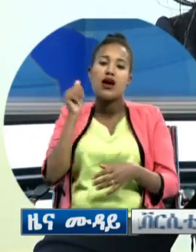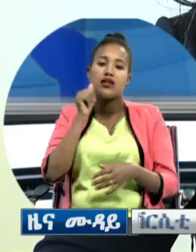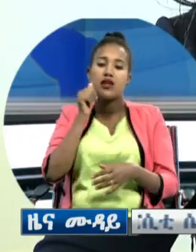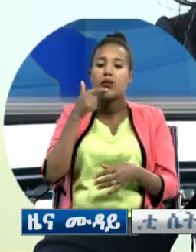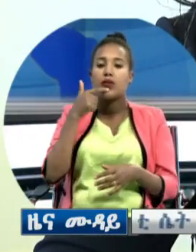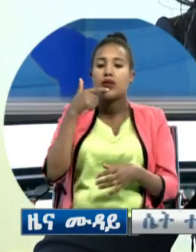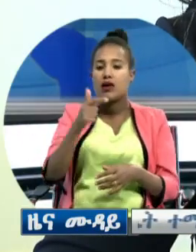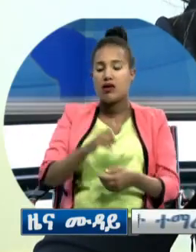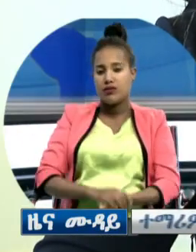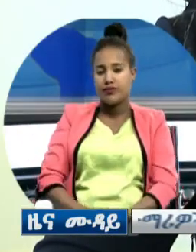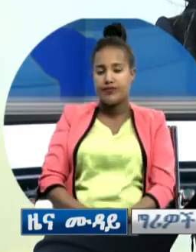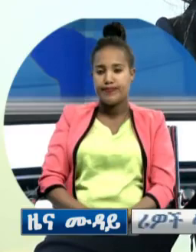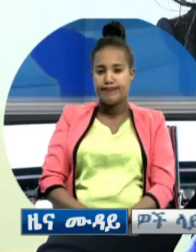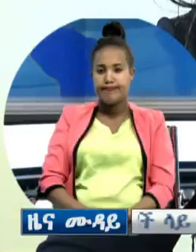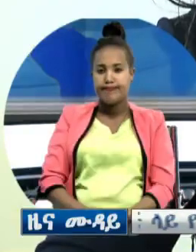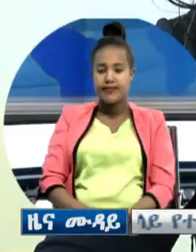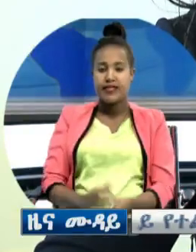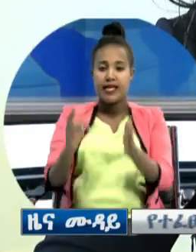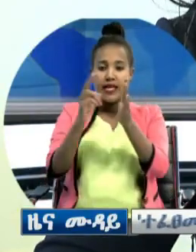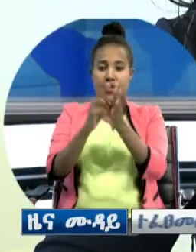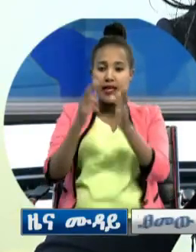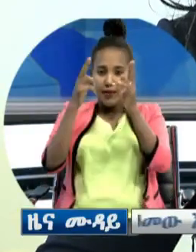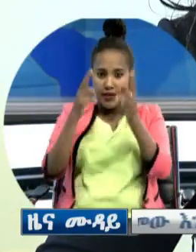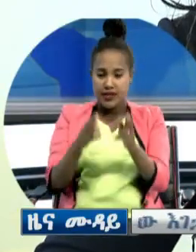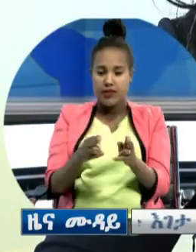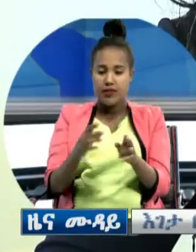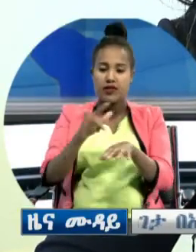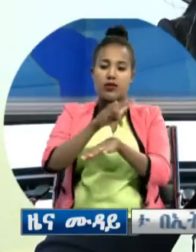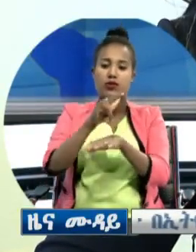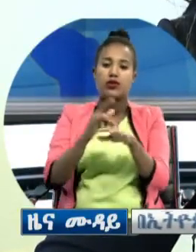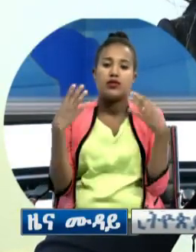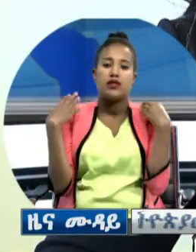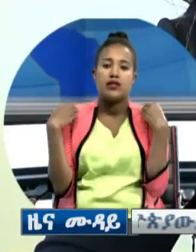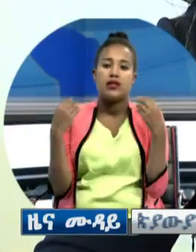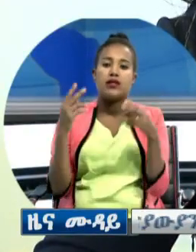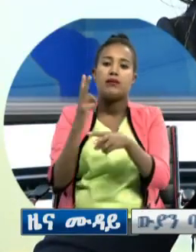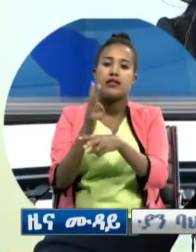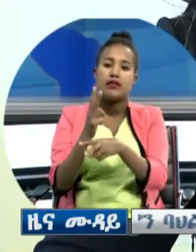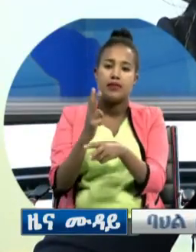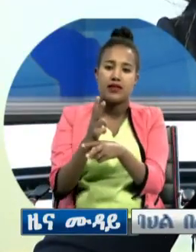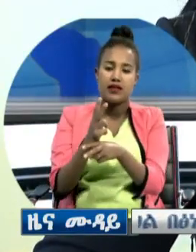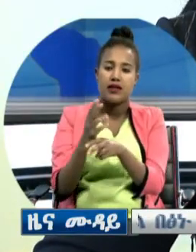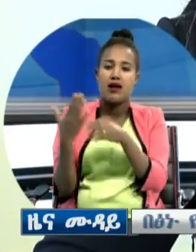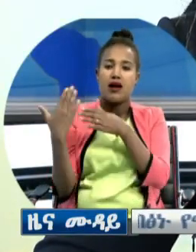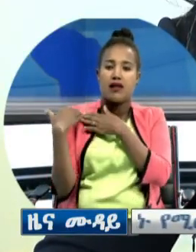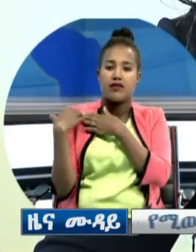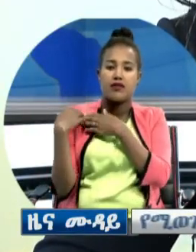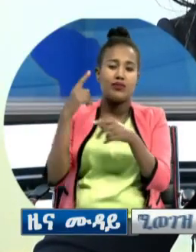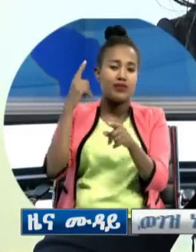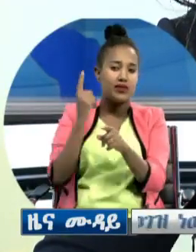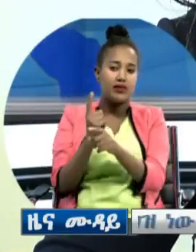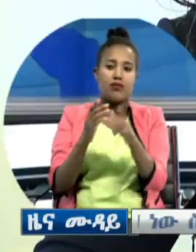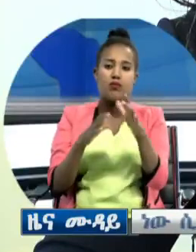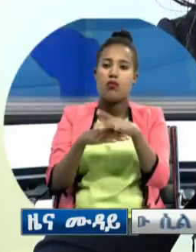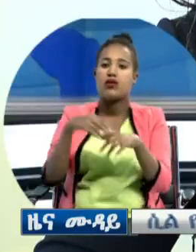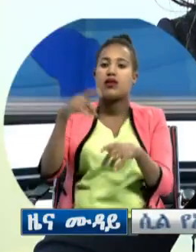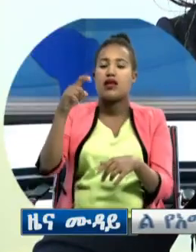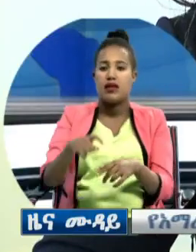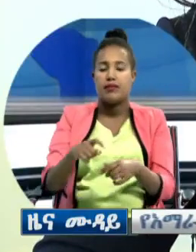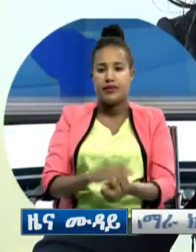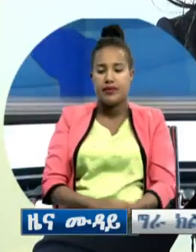መልእክታቸውን አስተላልፈዋል። ህግ ማስከበር የዜጎችን ደህንነት የማስጠበቅ ኃላፊነቱን በአግባቡ መወጣት መቻል